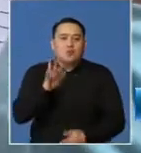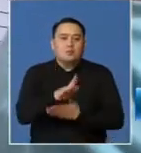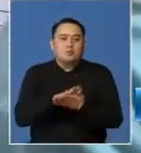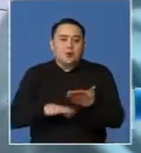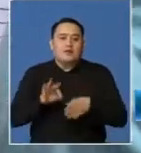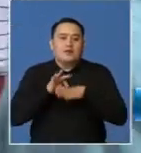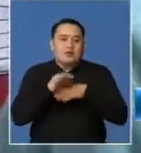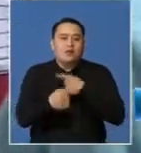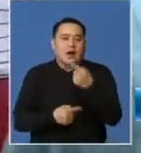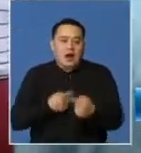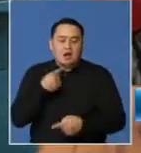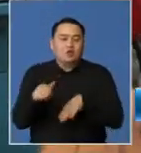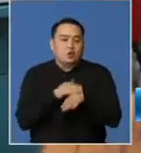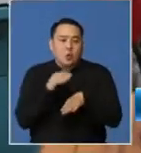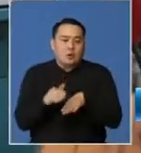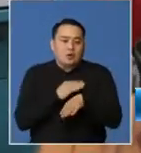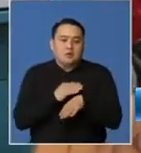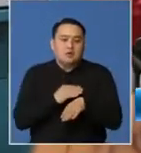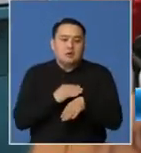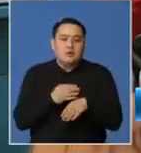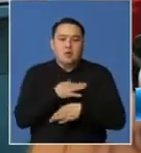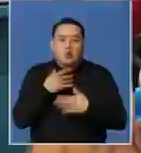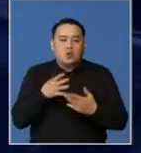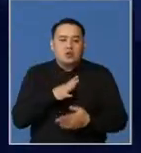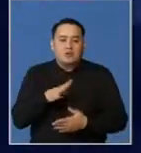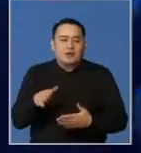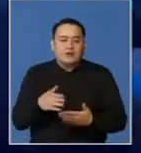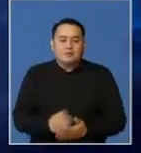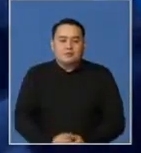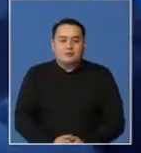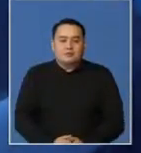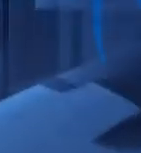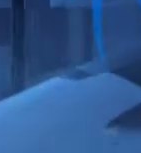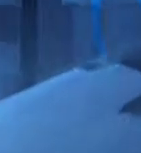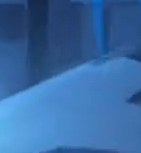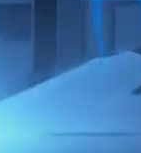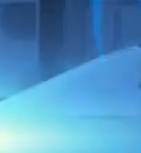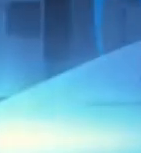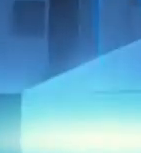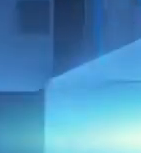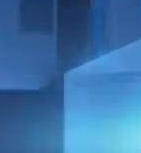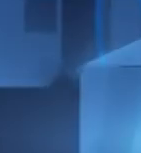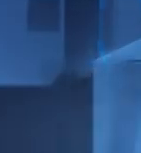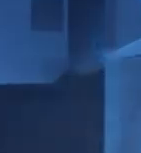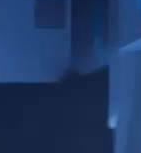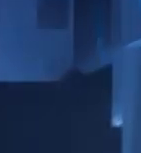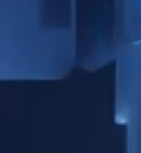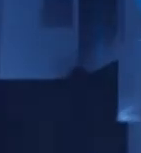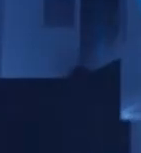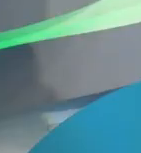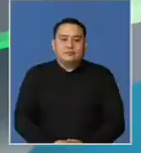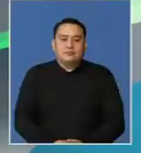проводить регулярно. Добра никогда не бывает много. Гульназ Мустафа, Абзал Мусипов, телеканал ЖТСУ.